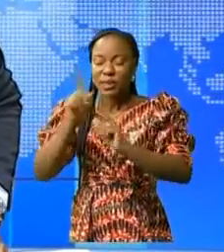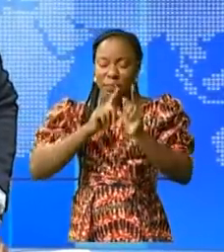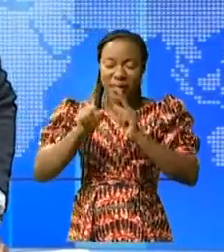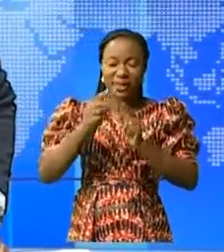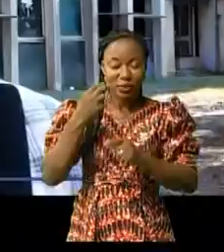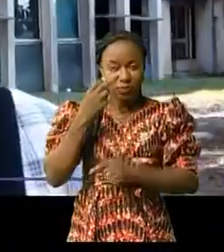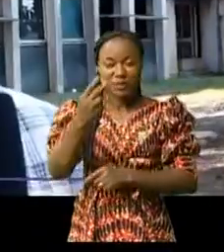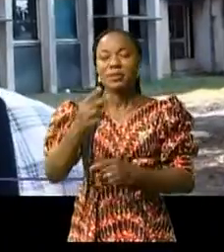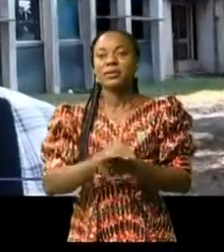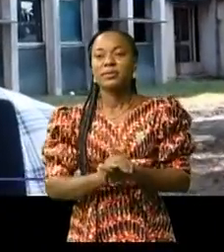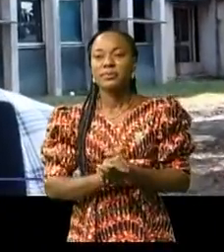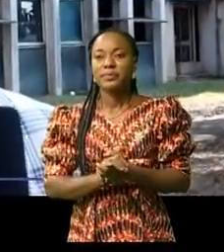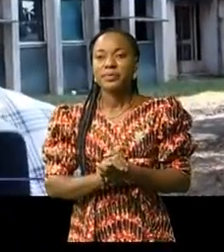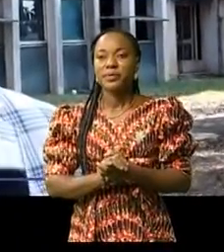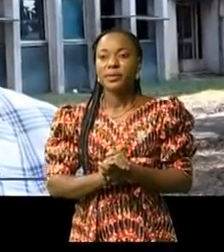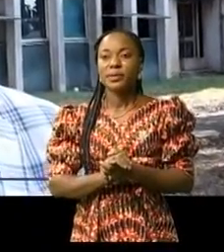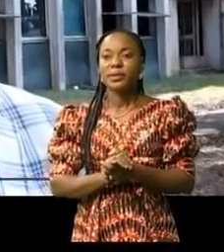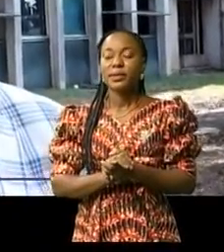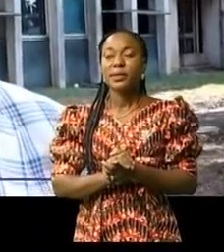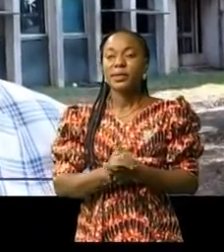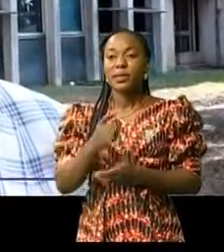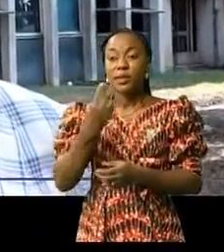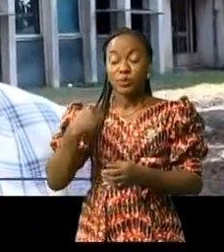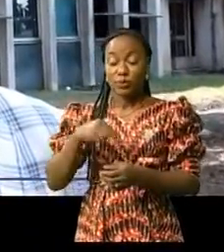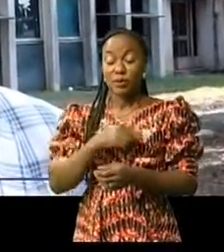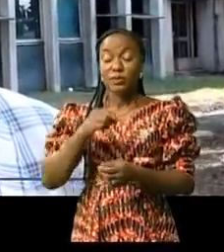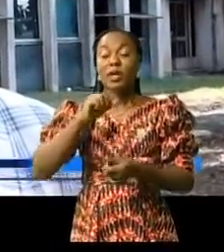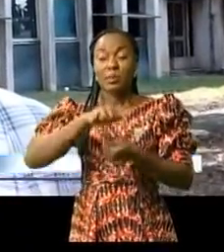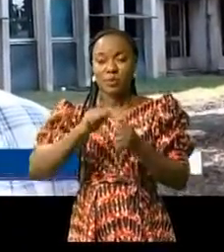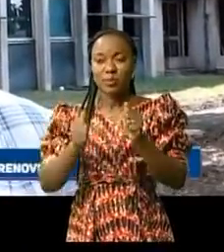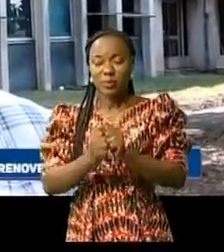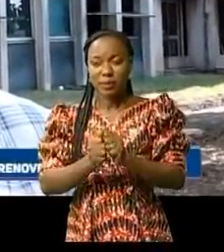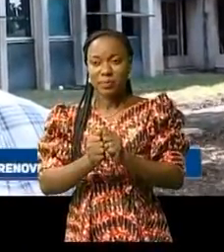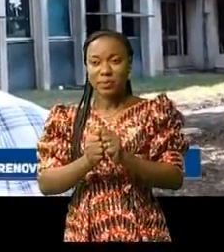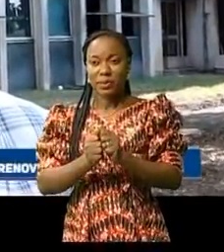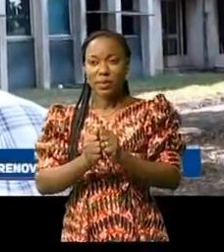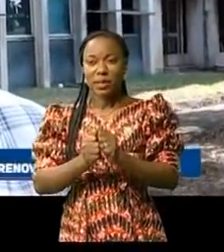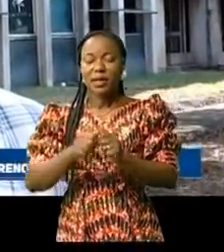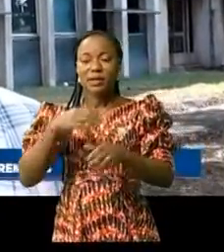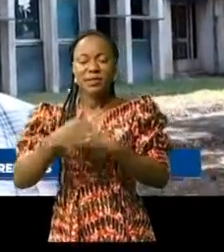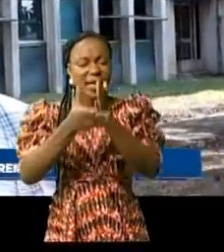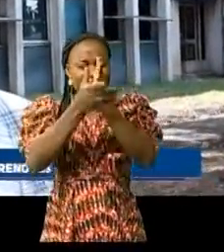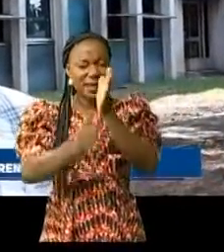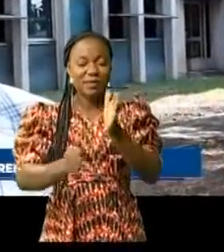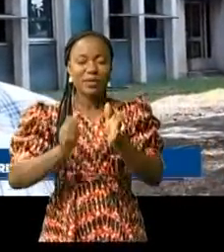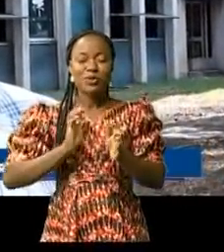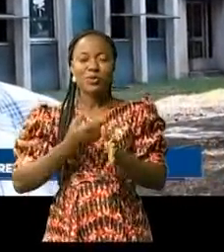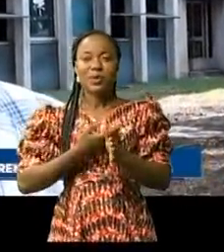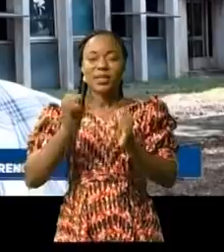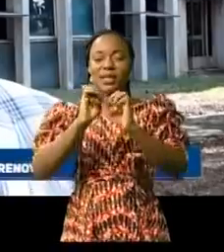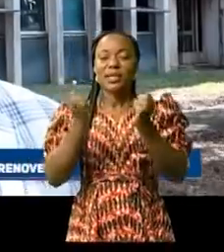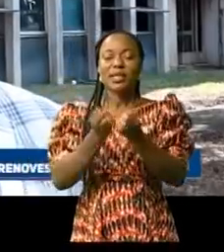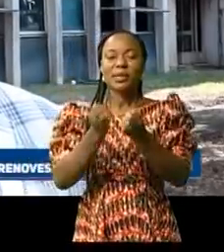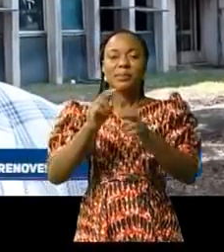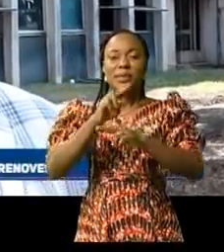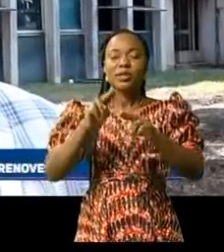l'art nous avons un défi un défi de faire qualifier notre équipe nationale à la coupe